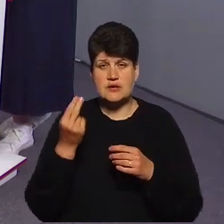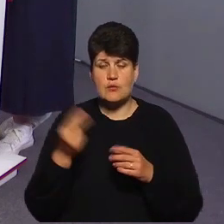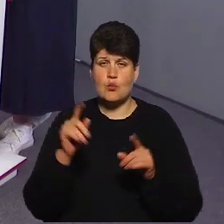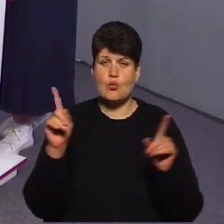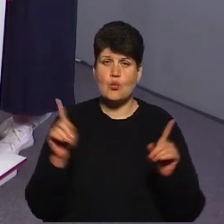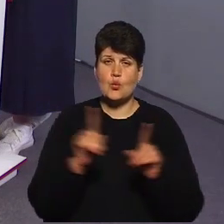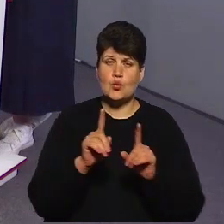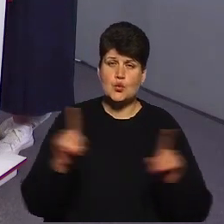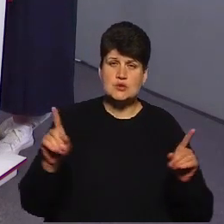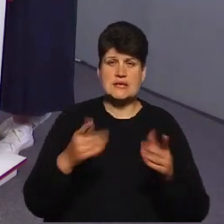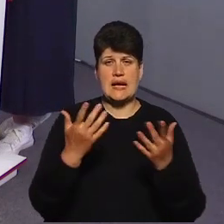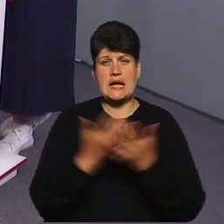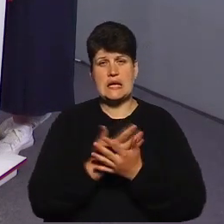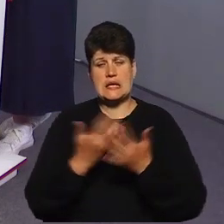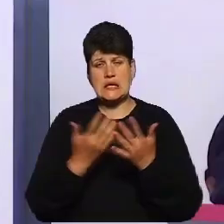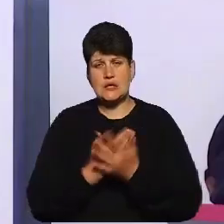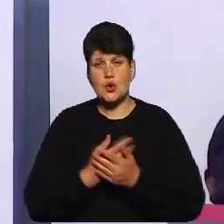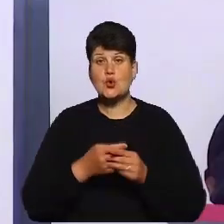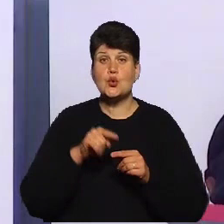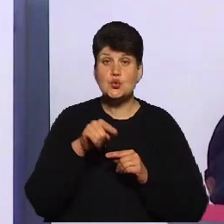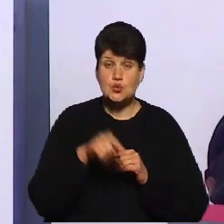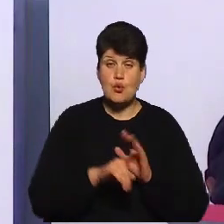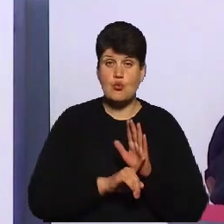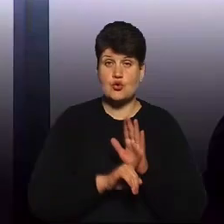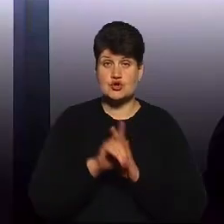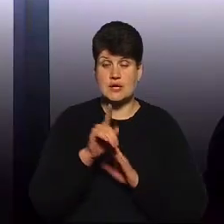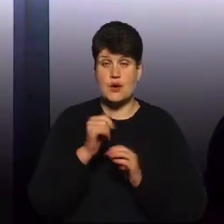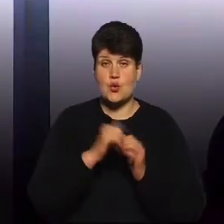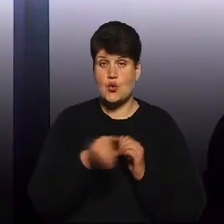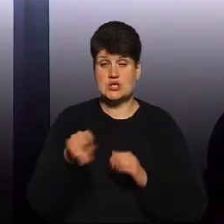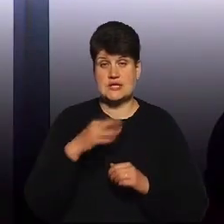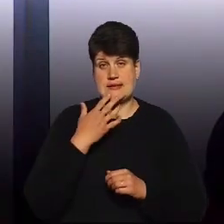Кіно, з цього починається кожна нація. Я думаю, що...